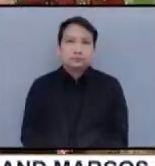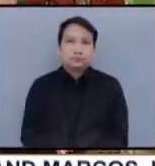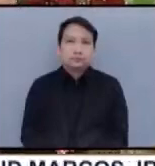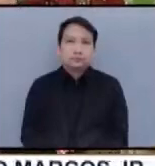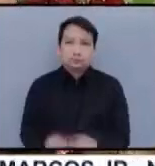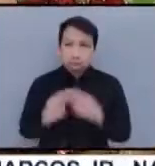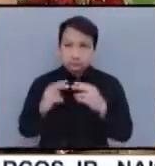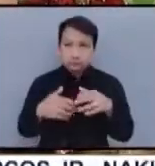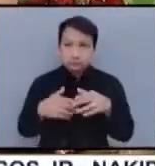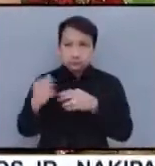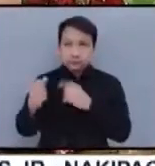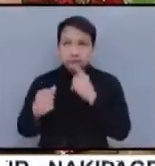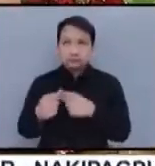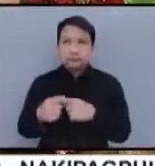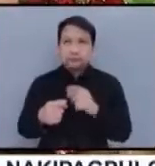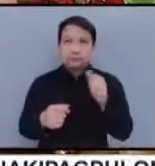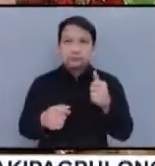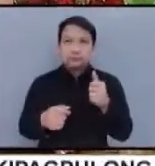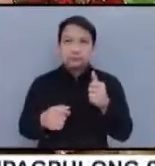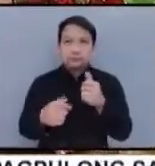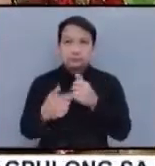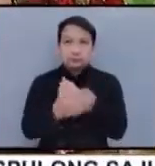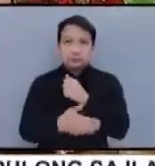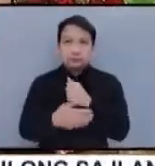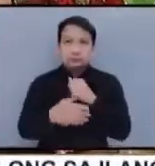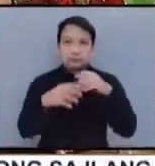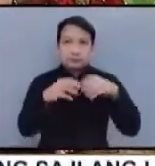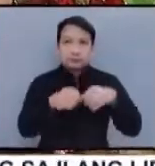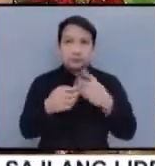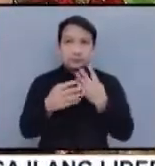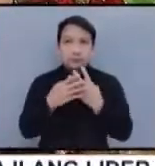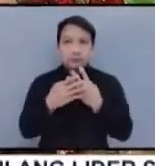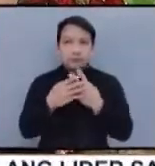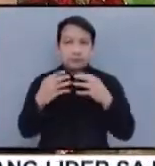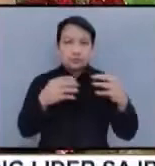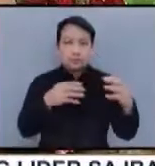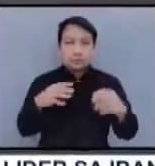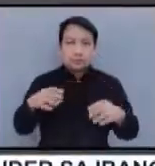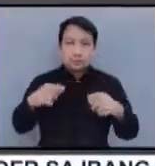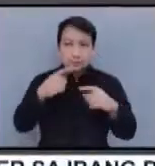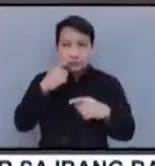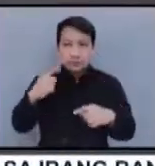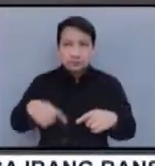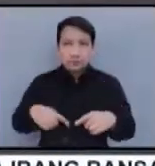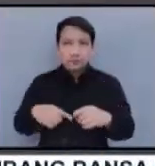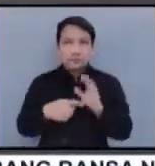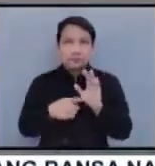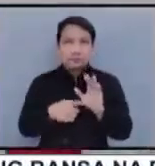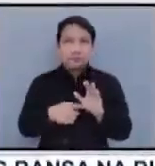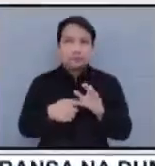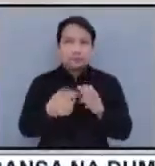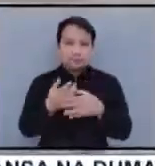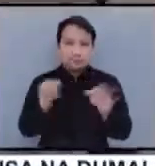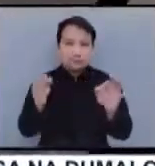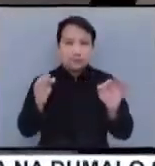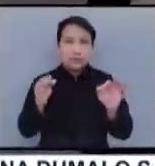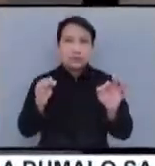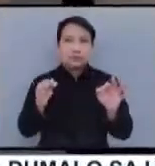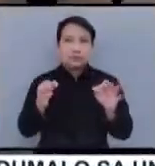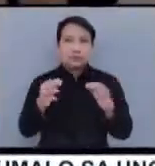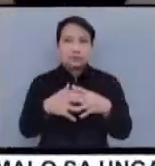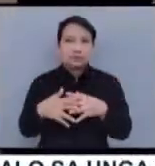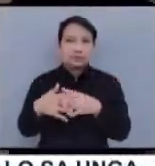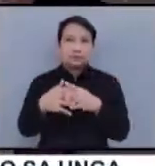Nakalaya na ang 10 dayuhan na naging prisoners of war ng Russia sa Ukraine. Ang mga pinalayang bilanggo ay mga American,